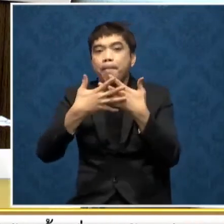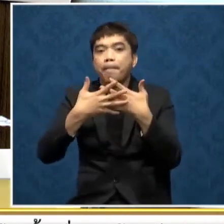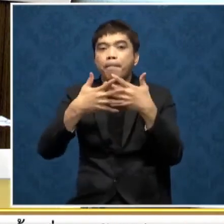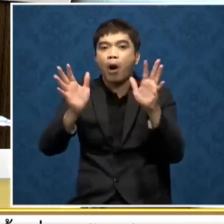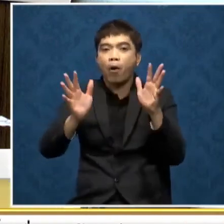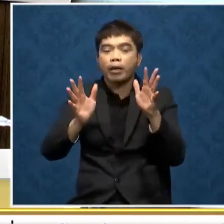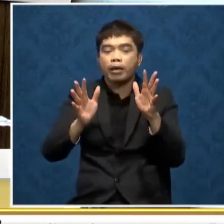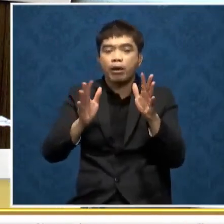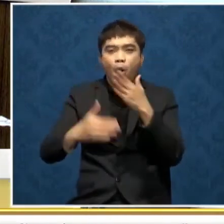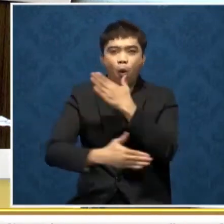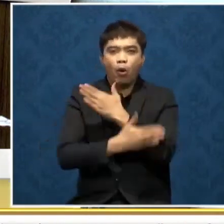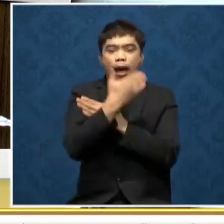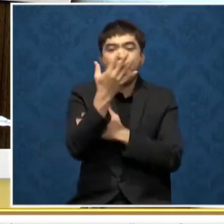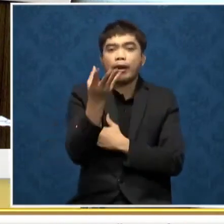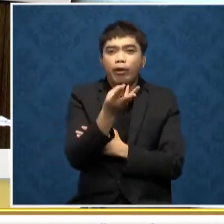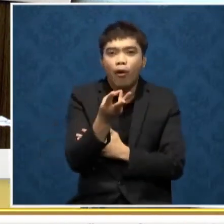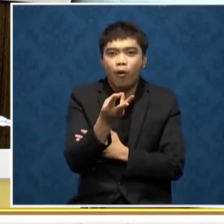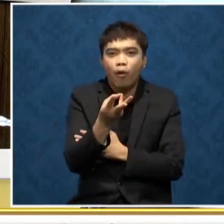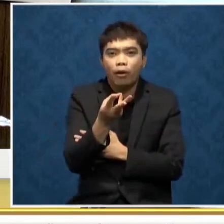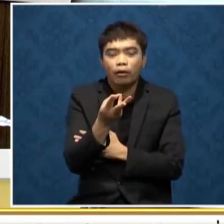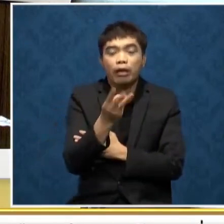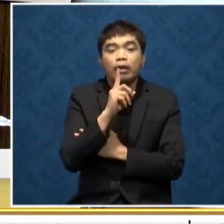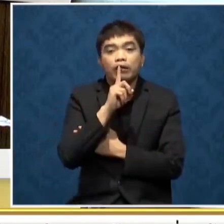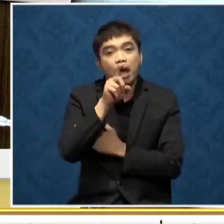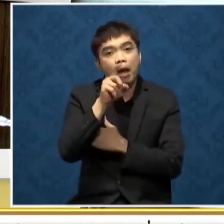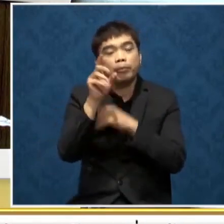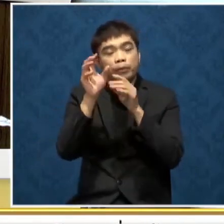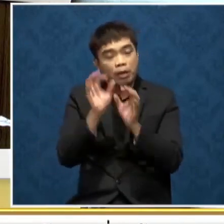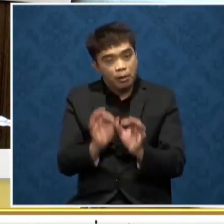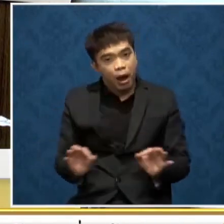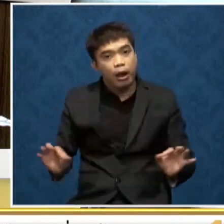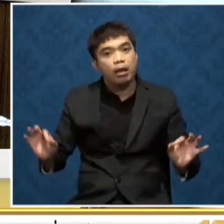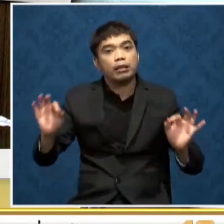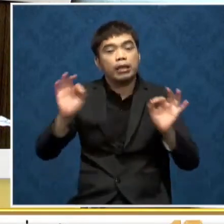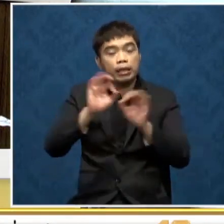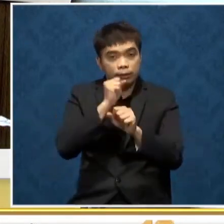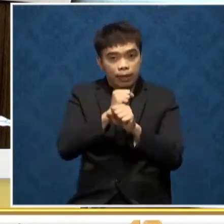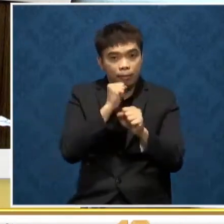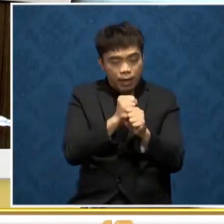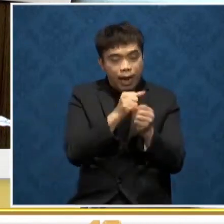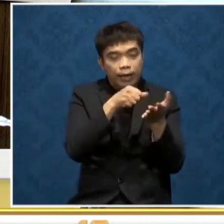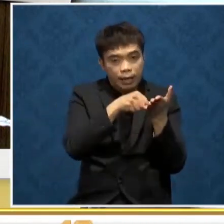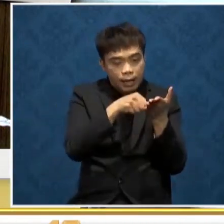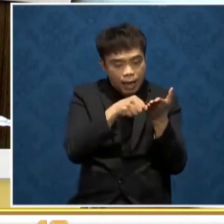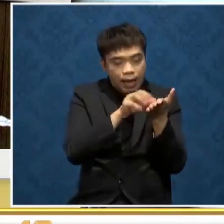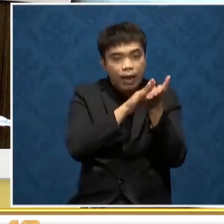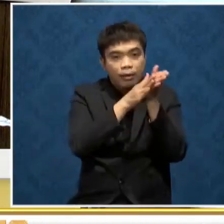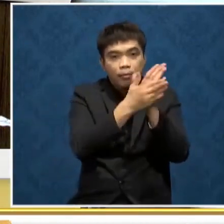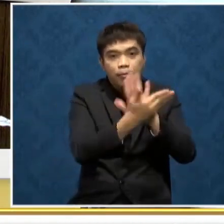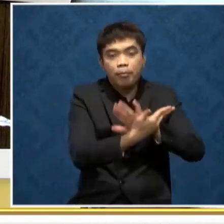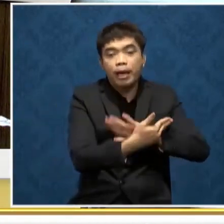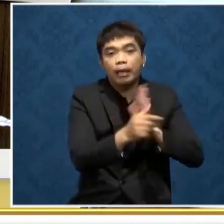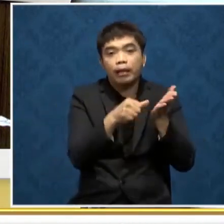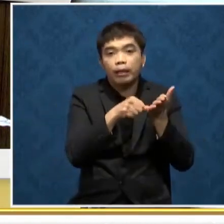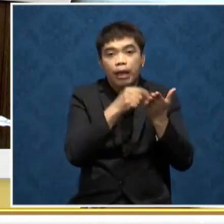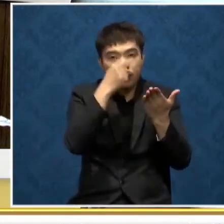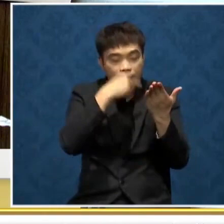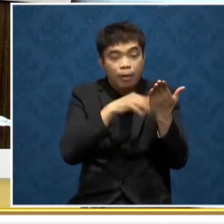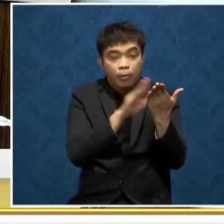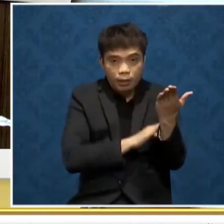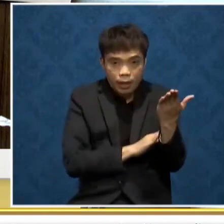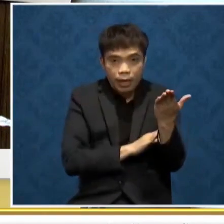ลงเนี่ยเป็นภารกิจสำคัญของการปฏิรูปกฎหมายเป็นภารกิจสำคัญของการ